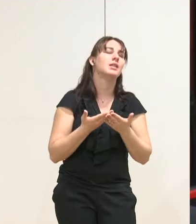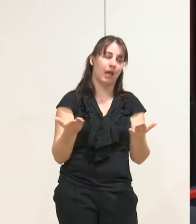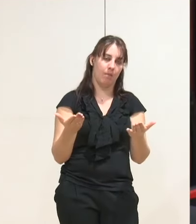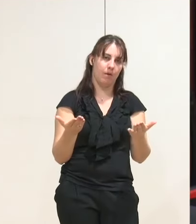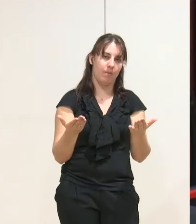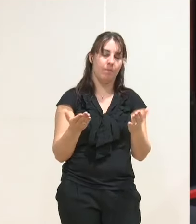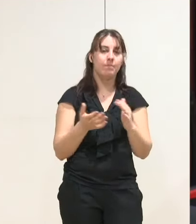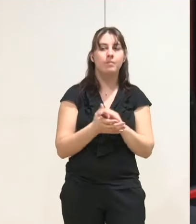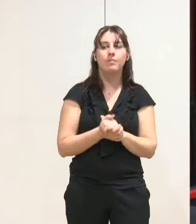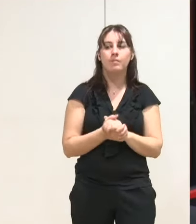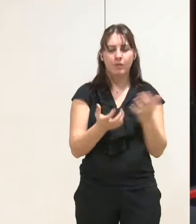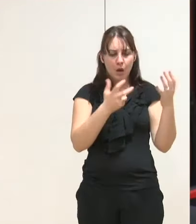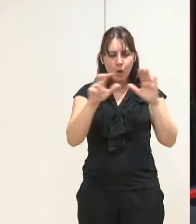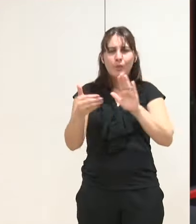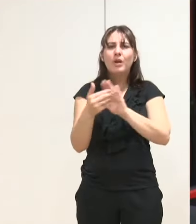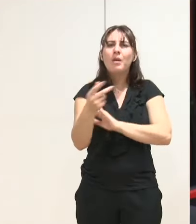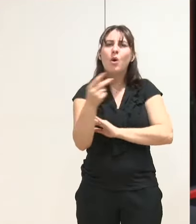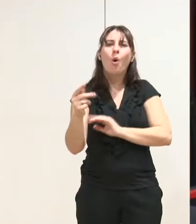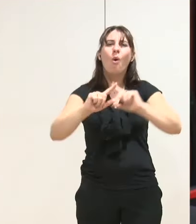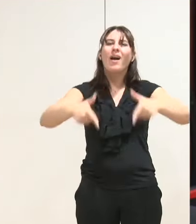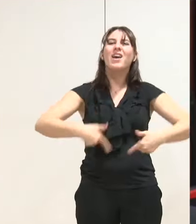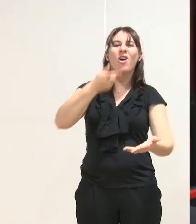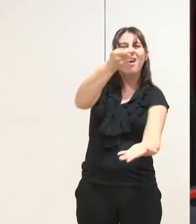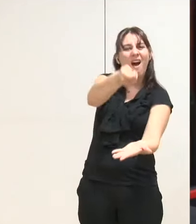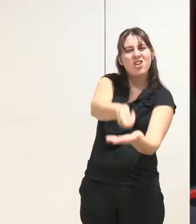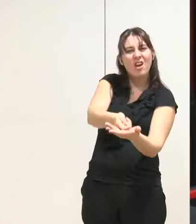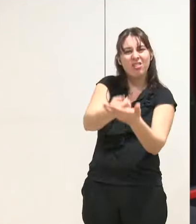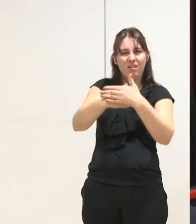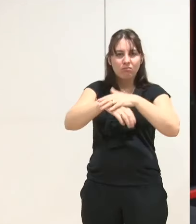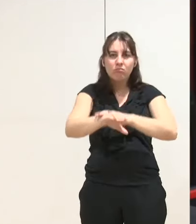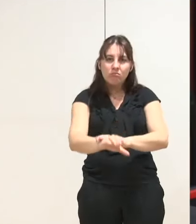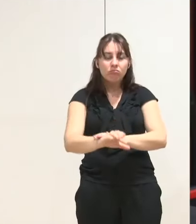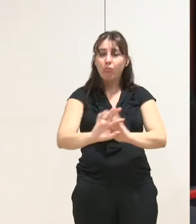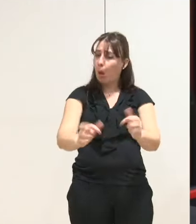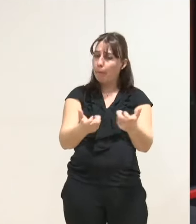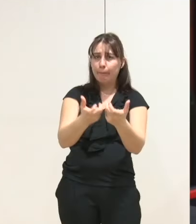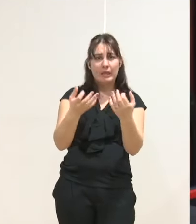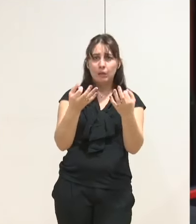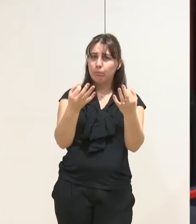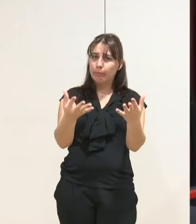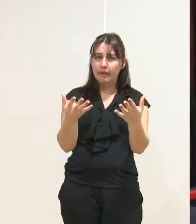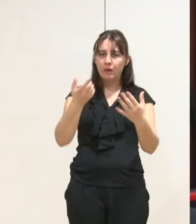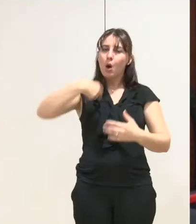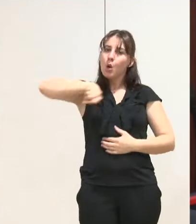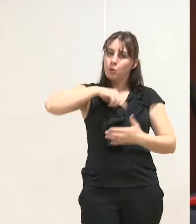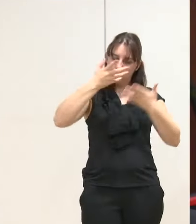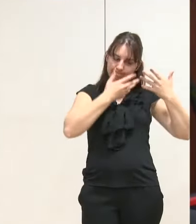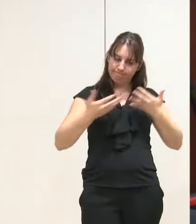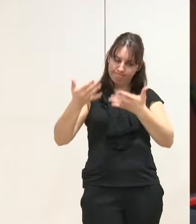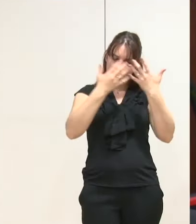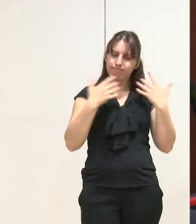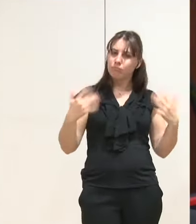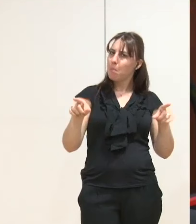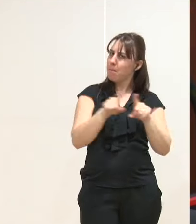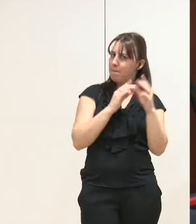que donc c'est 800000 € l'achat de cette école c'était le coût hein que qu'on avait aussi calculé quelle